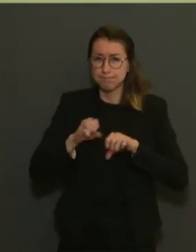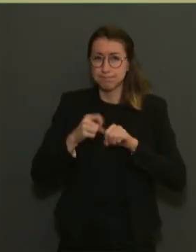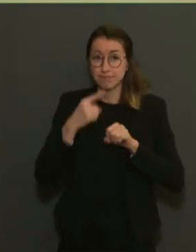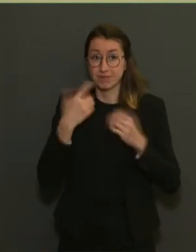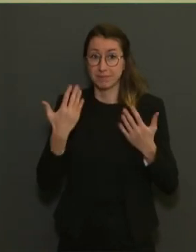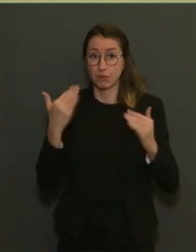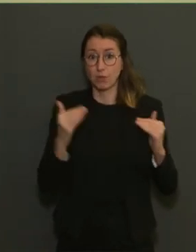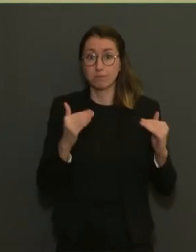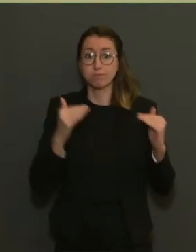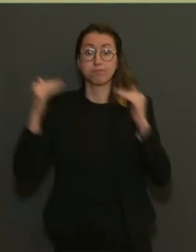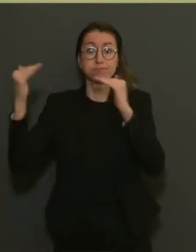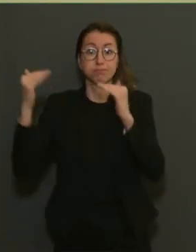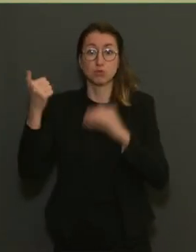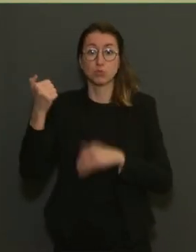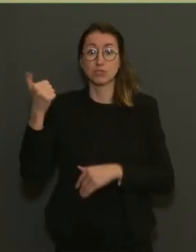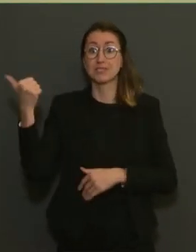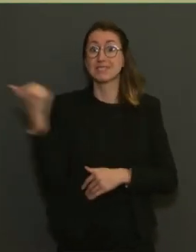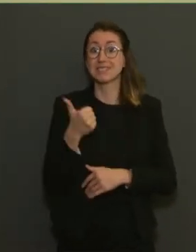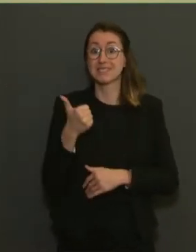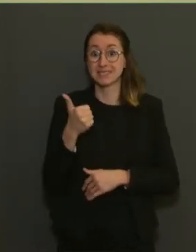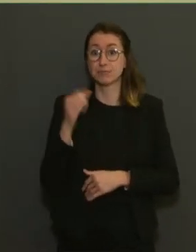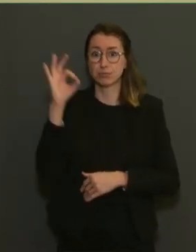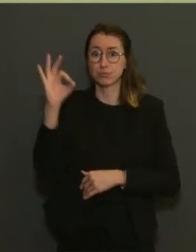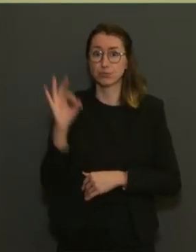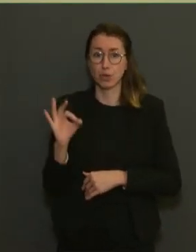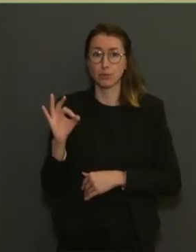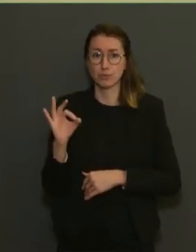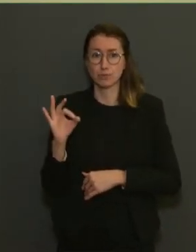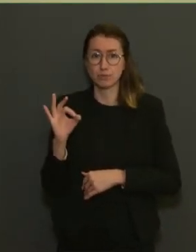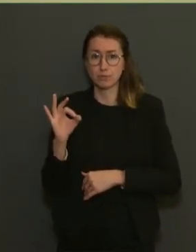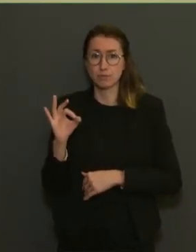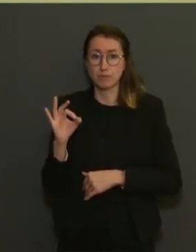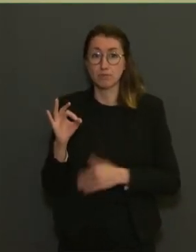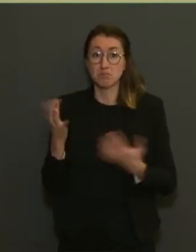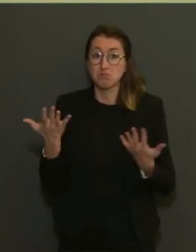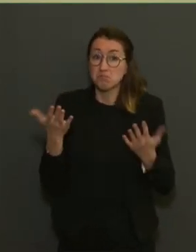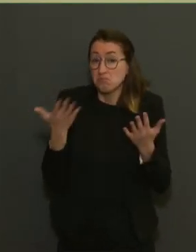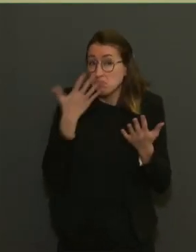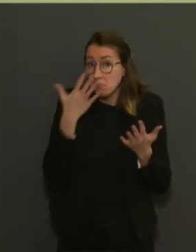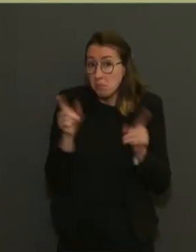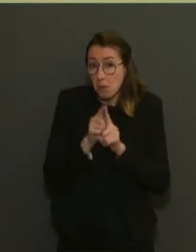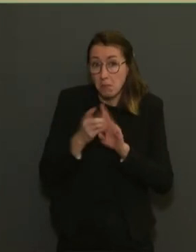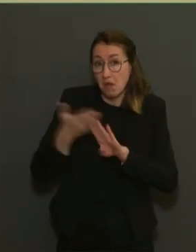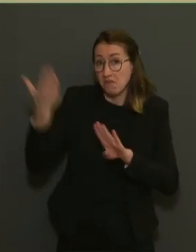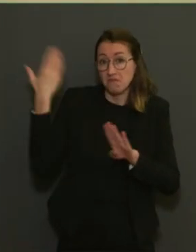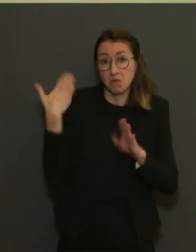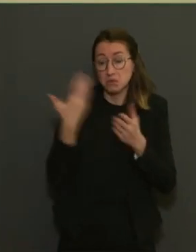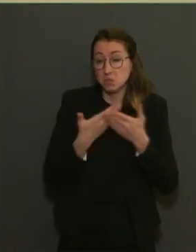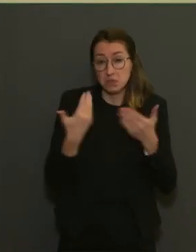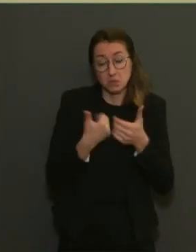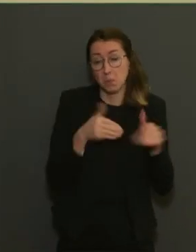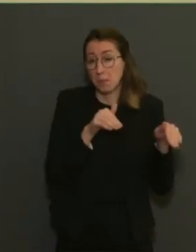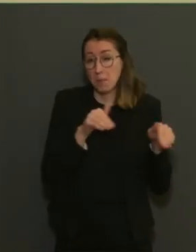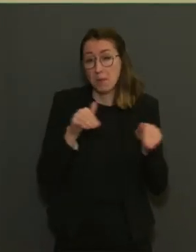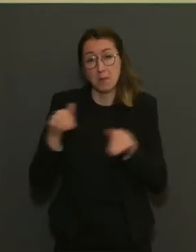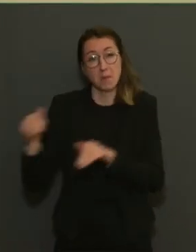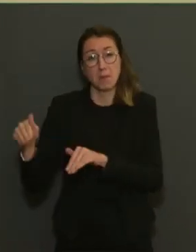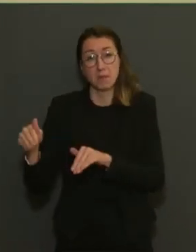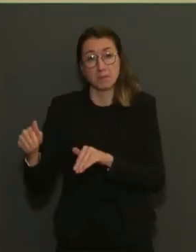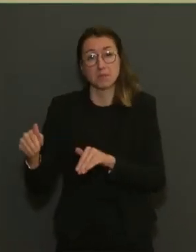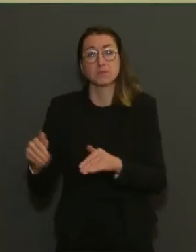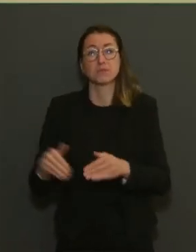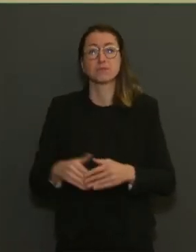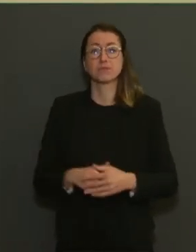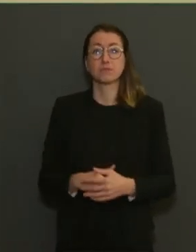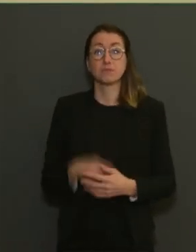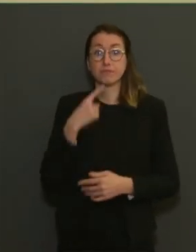66%, ce qui est proche des chiffres que l'on connaissait au préalable et clairement différent des 38% déterminés sur